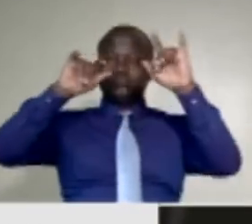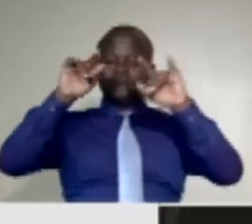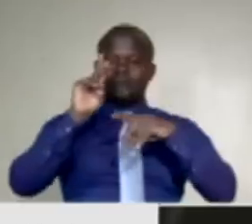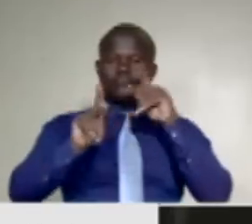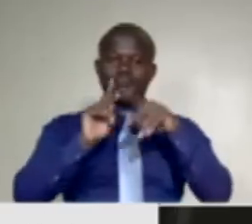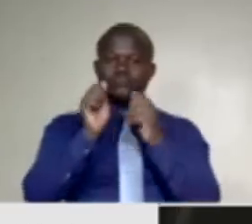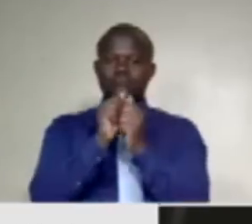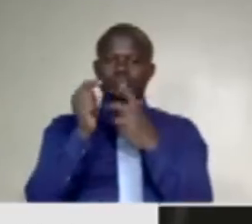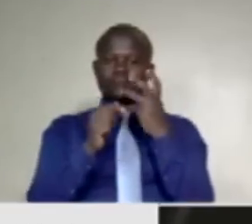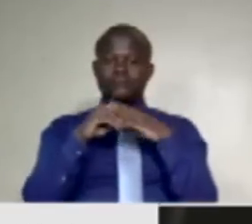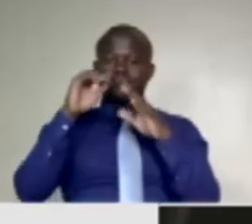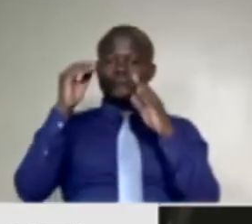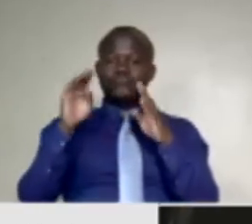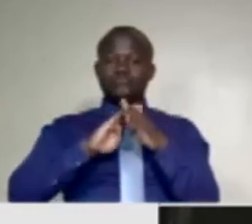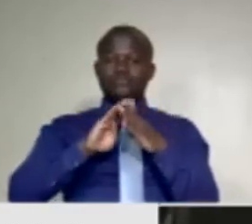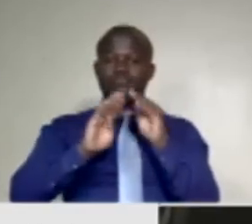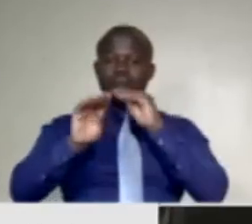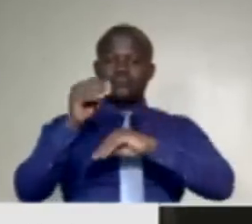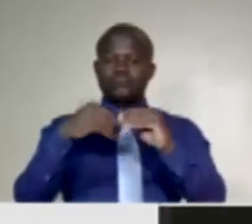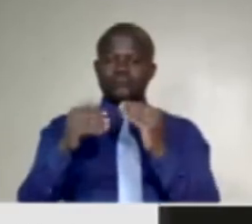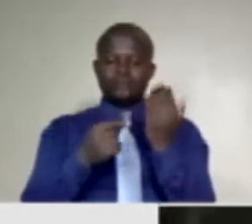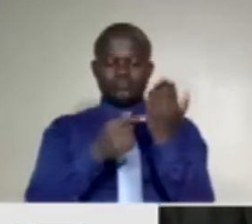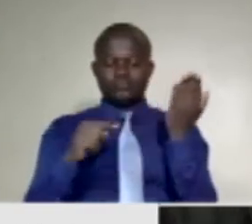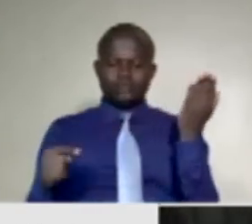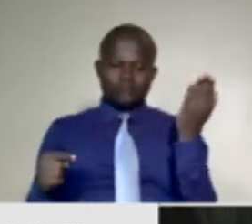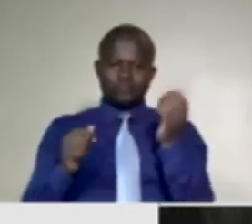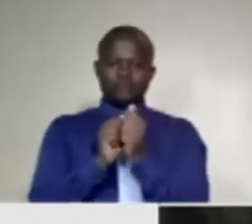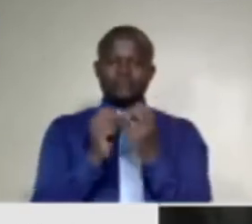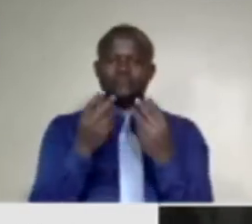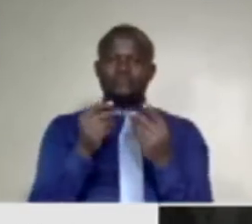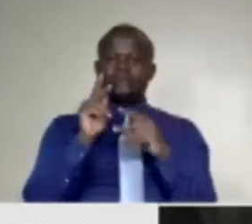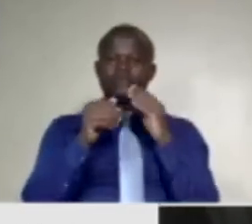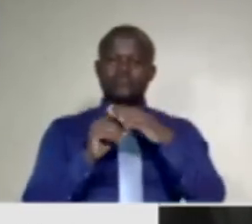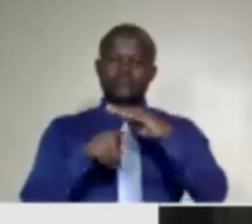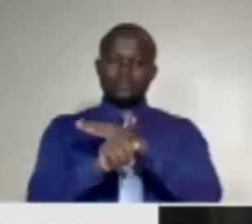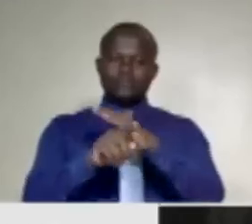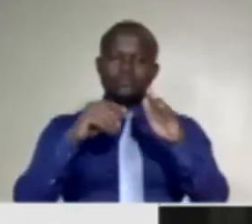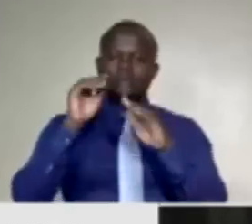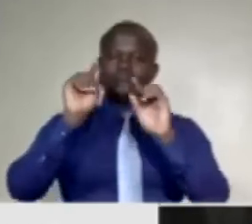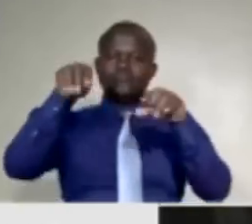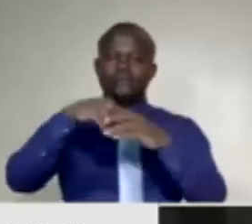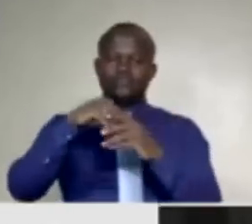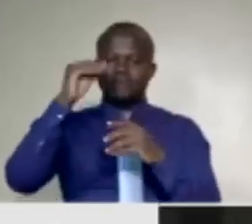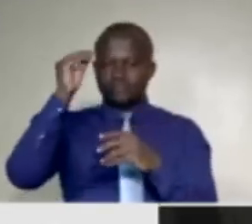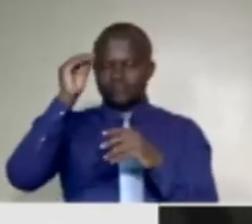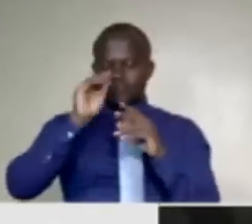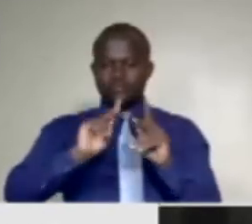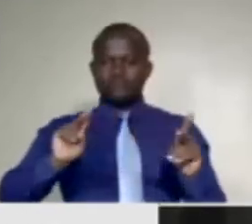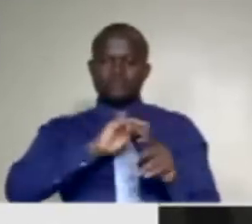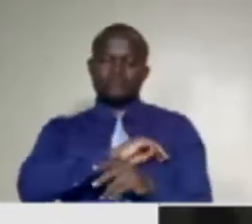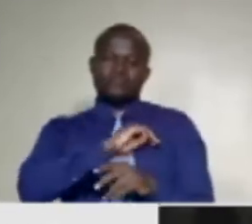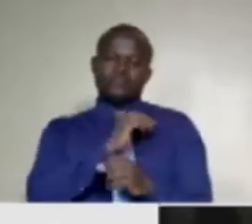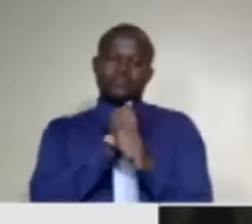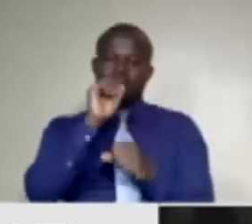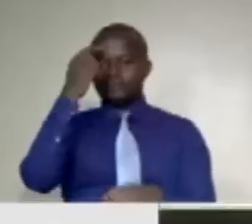n'ibintu mu kirere ishoramaye n'ubucuruzi ikoranabuhanga no korohereza abinjira n'abasohoka bajya mu butumwa bw'akazi ku mpande zombi